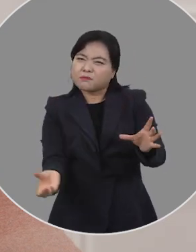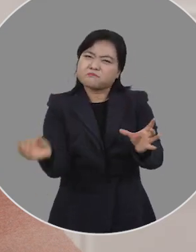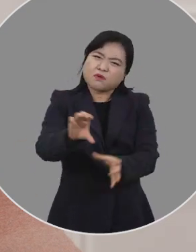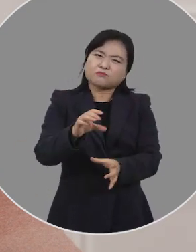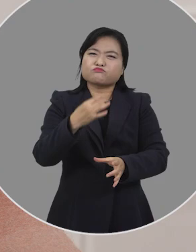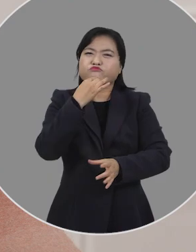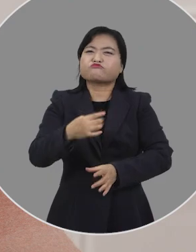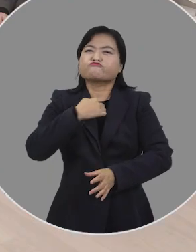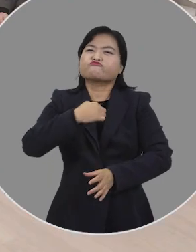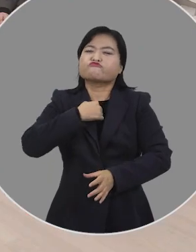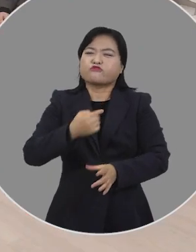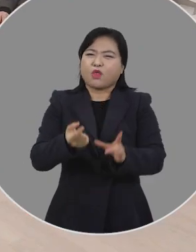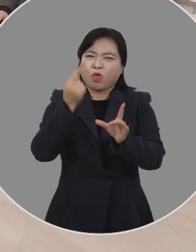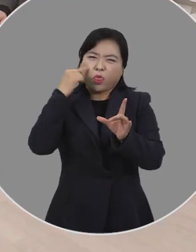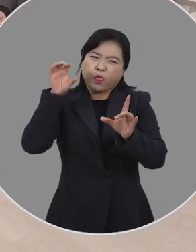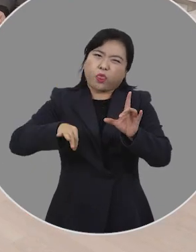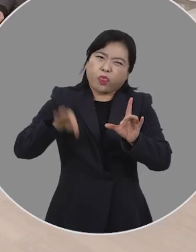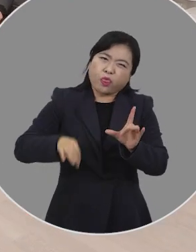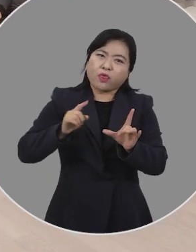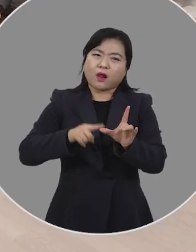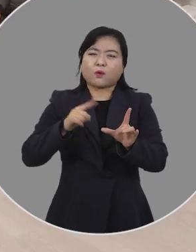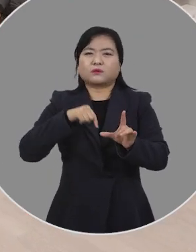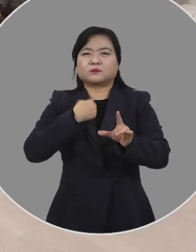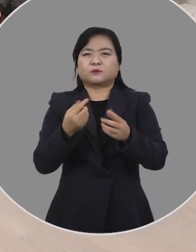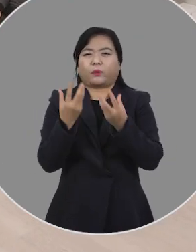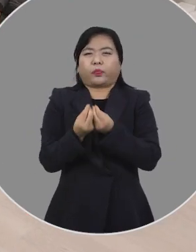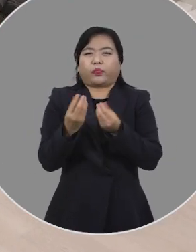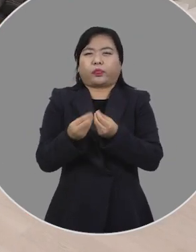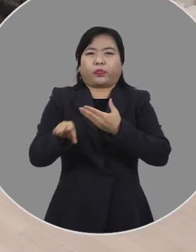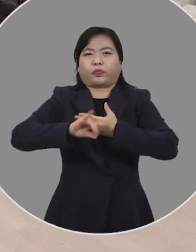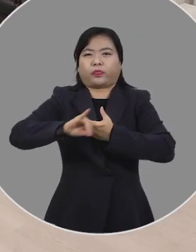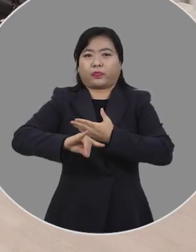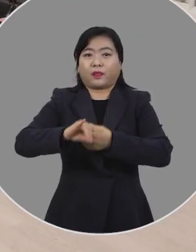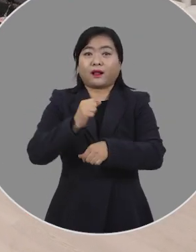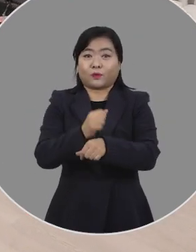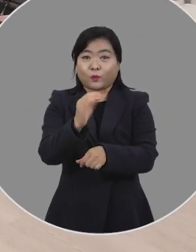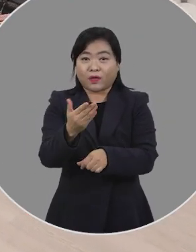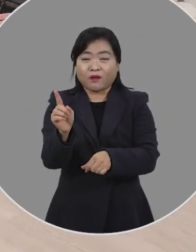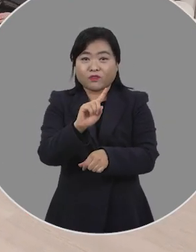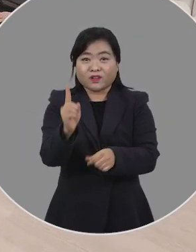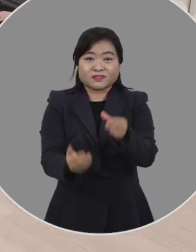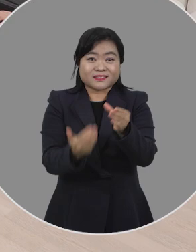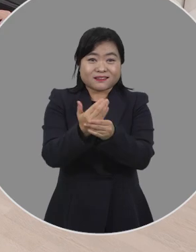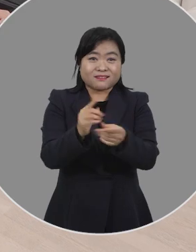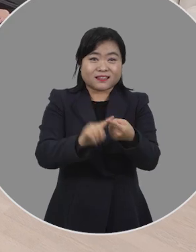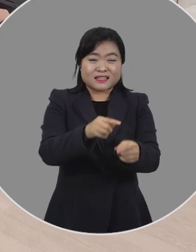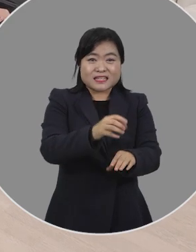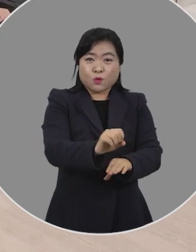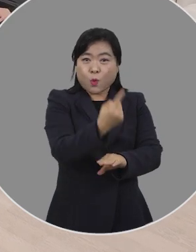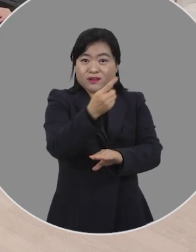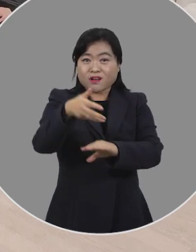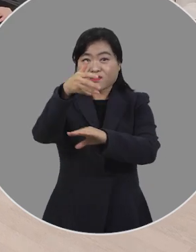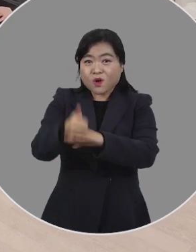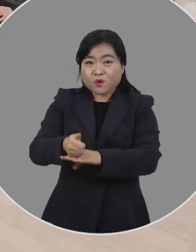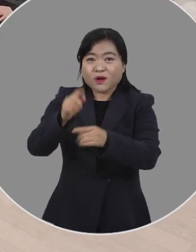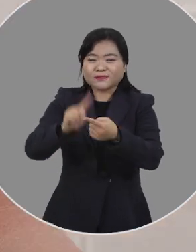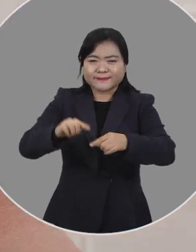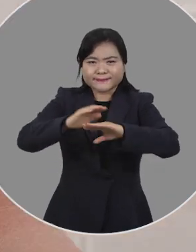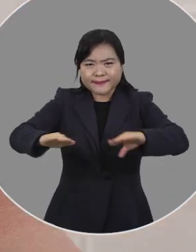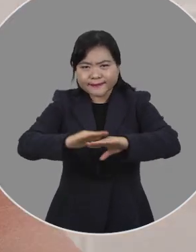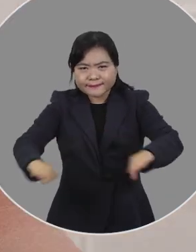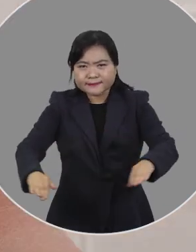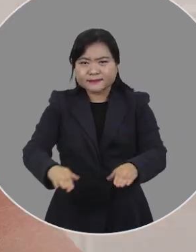것 같은데. 그리고 사실 우리가 어떤 사건의 인과관계를 얘기할 때는 원인하고 결과 사이에 그 즉각적인 대응,